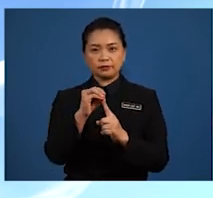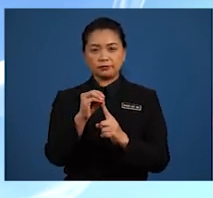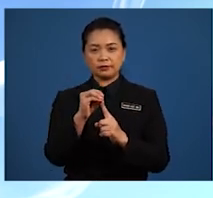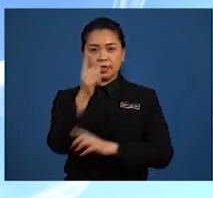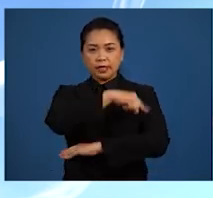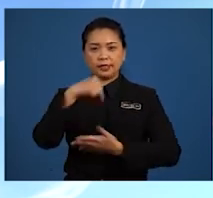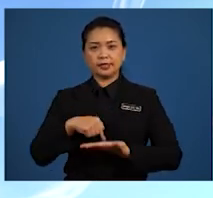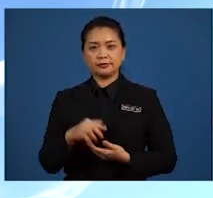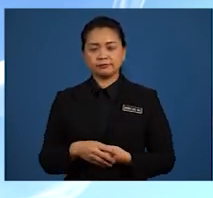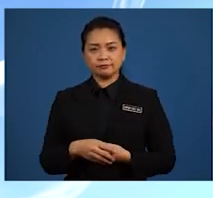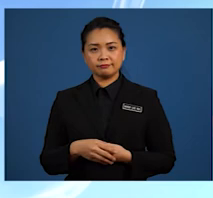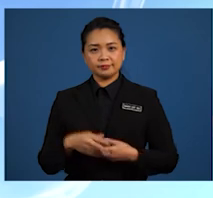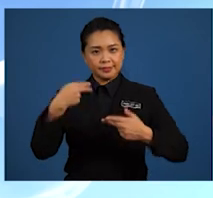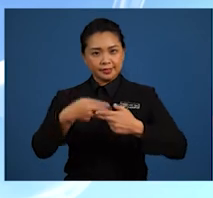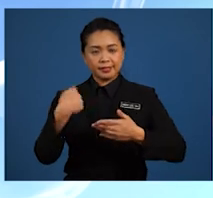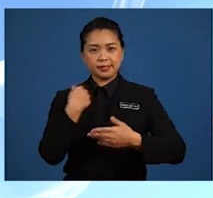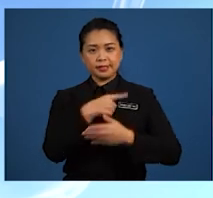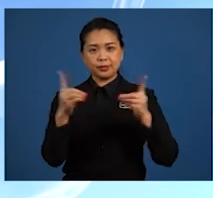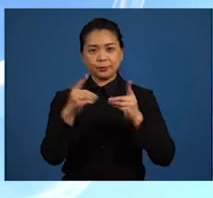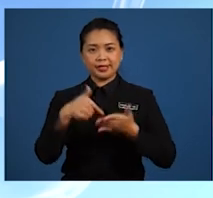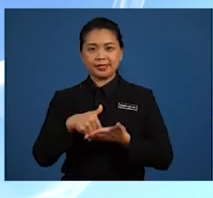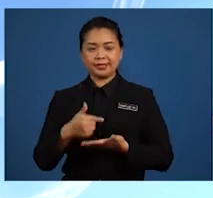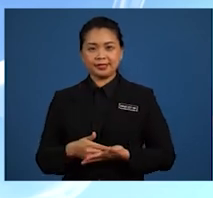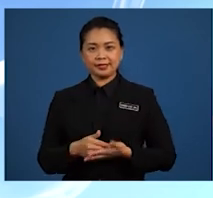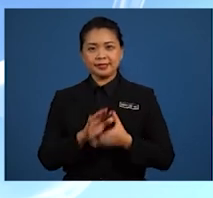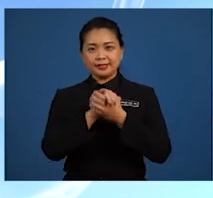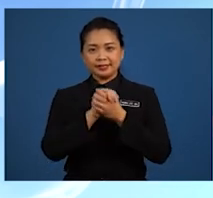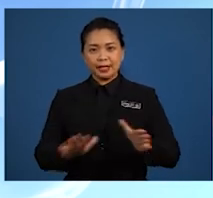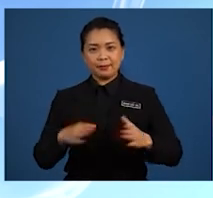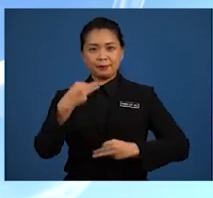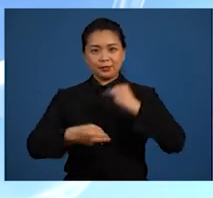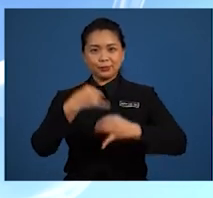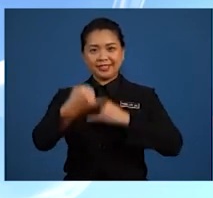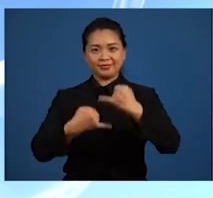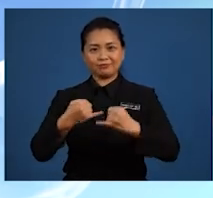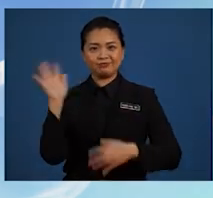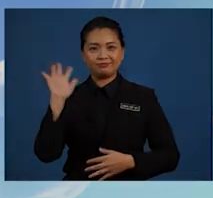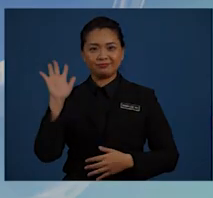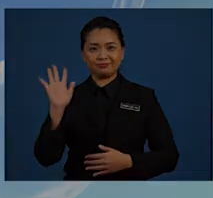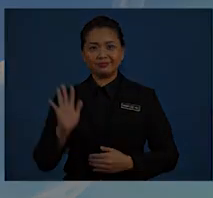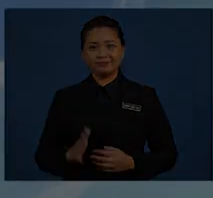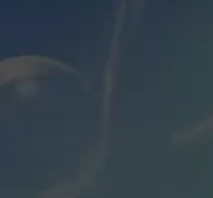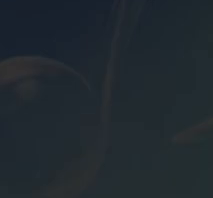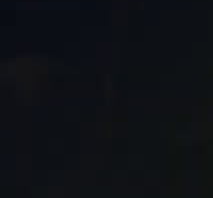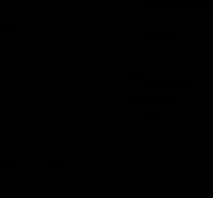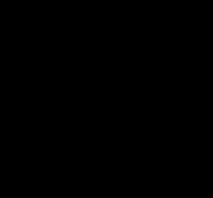pembelajaran itu pada hari ini sehingga kita berjumpa lagi selamat Maju Jaya